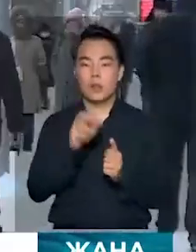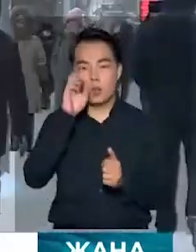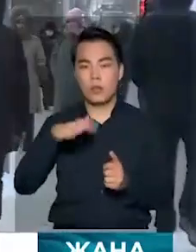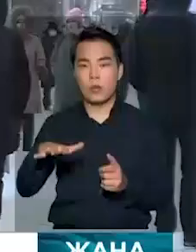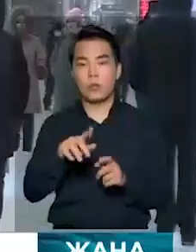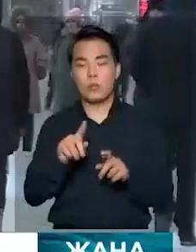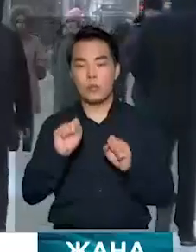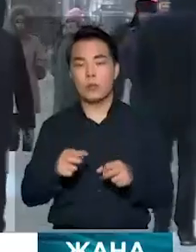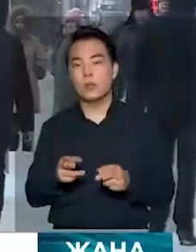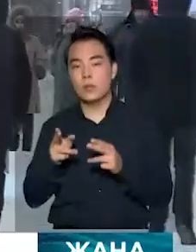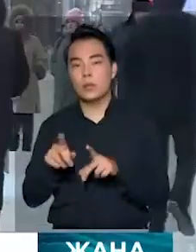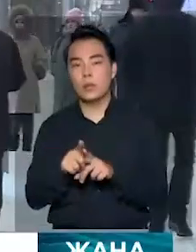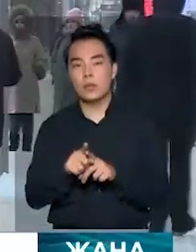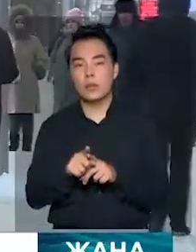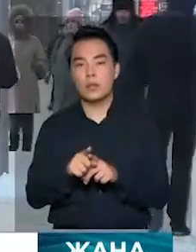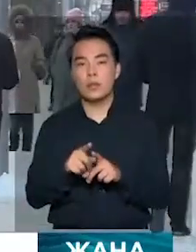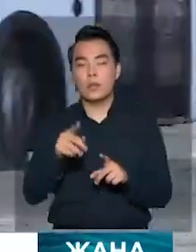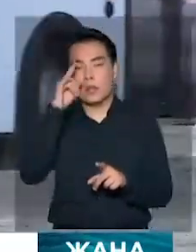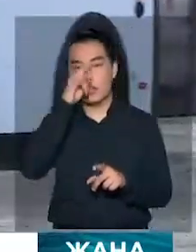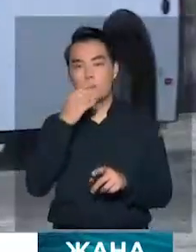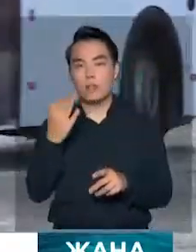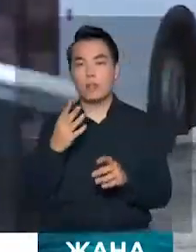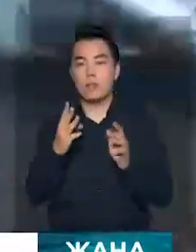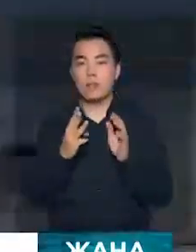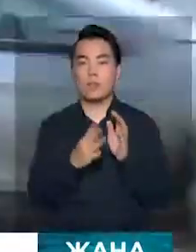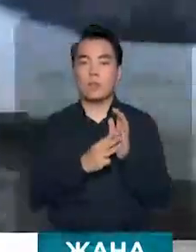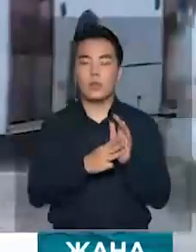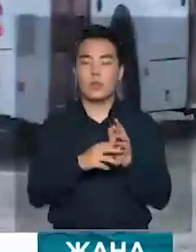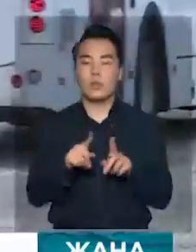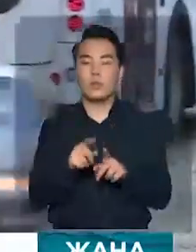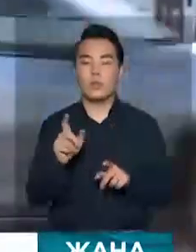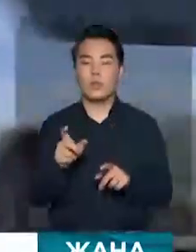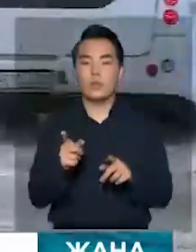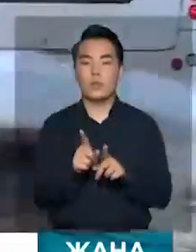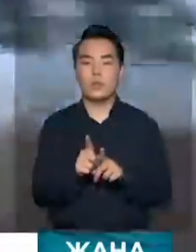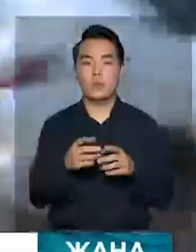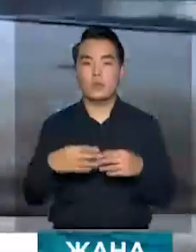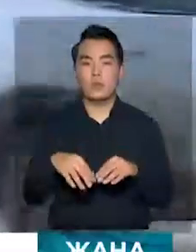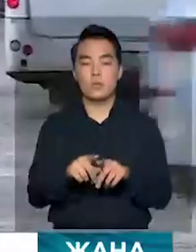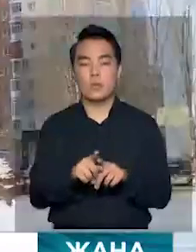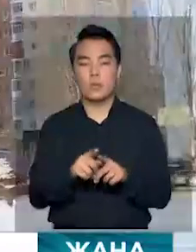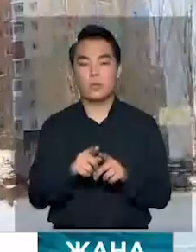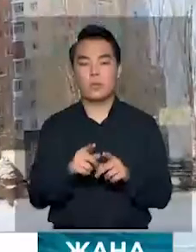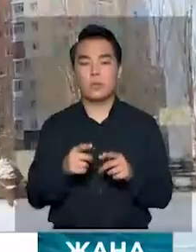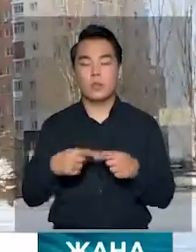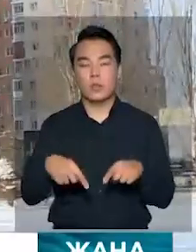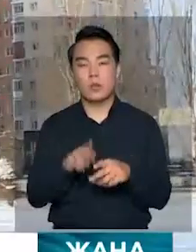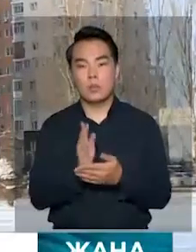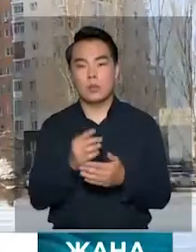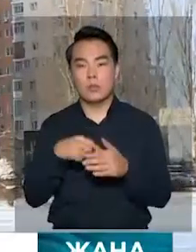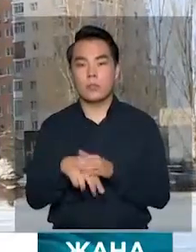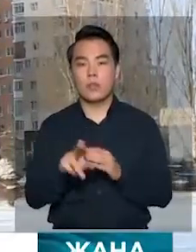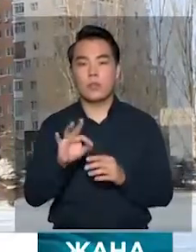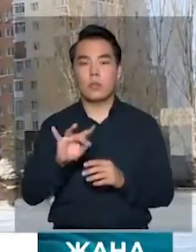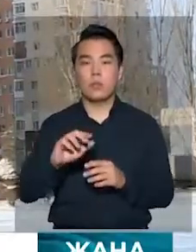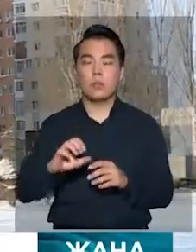таңдауын жасай алады. Жалпы Қазақстандағы саяси науқанды 8 халықаралық ұйым мен бізде тіркелген өзгеде корпус